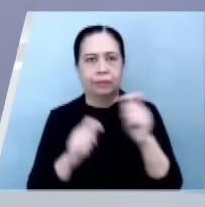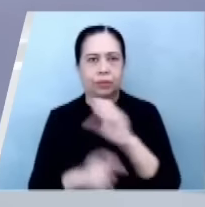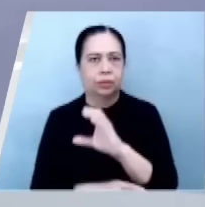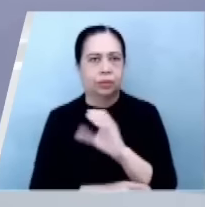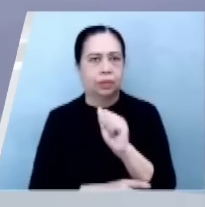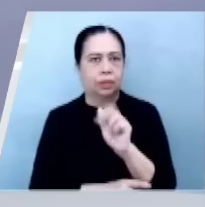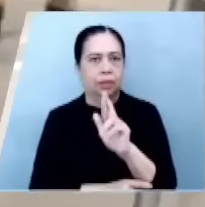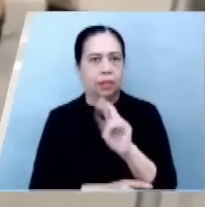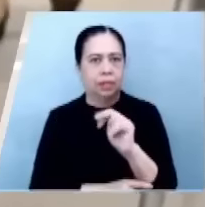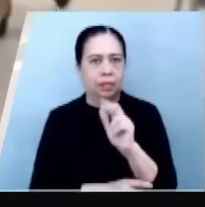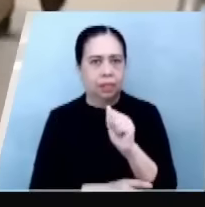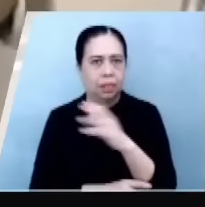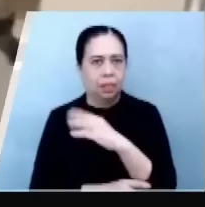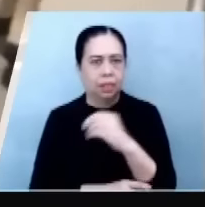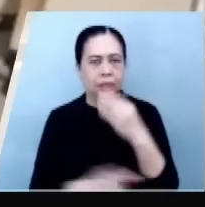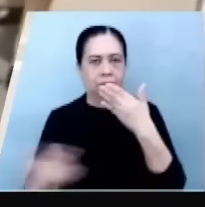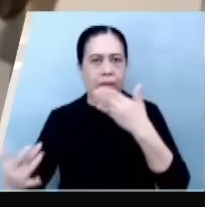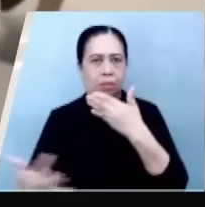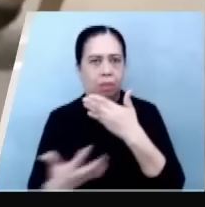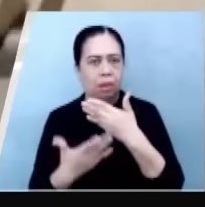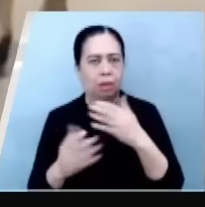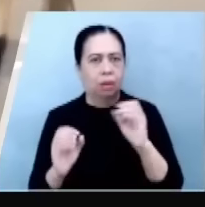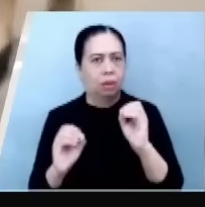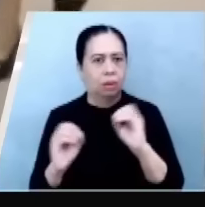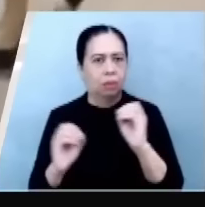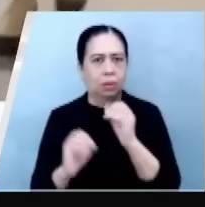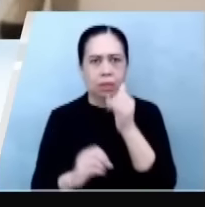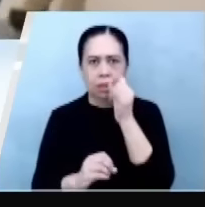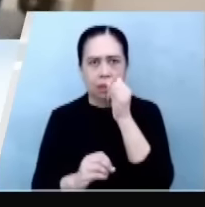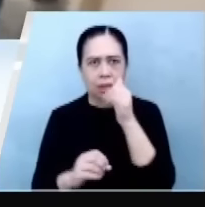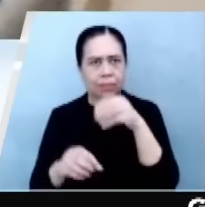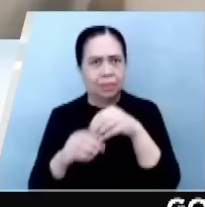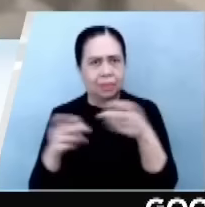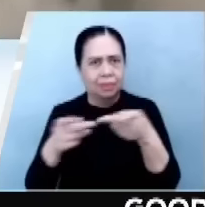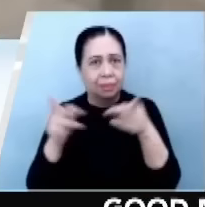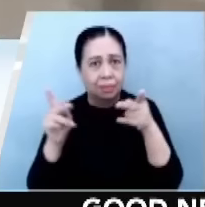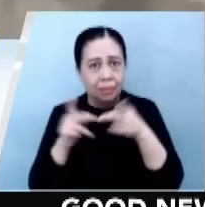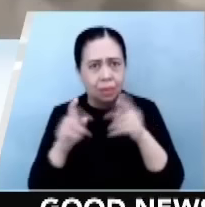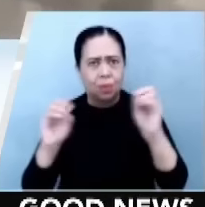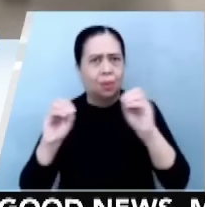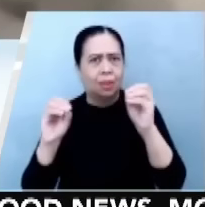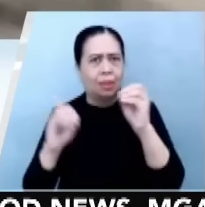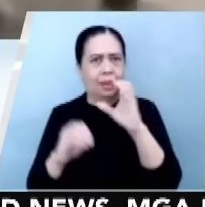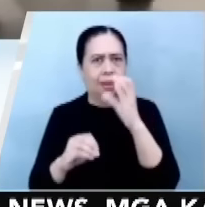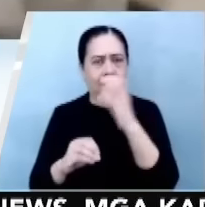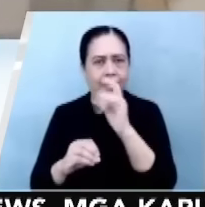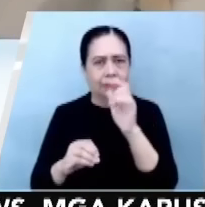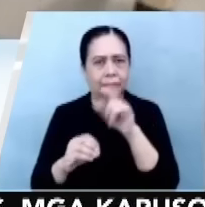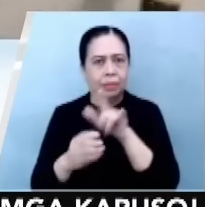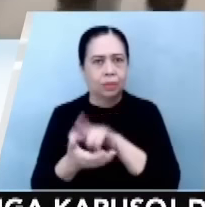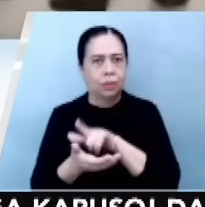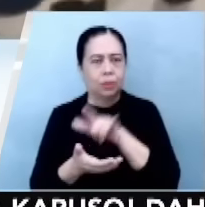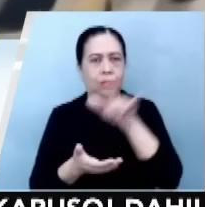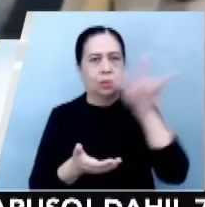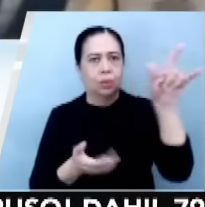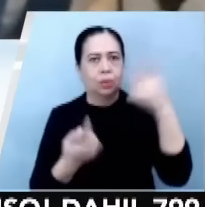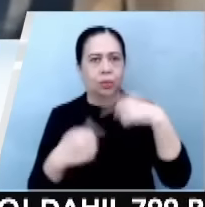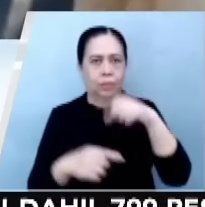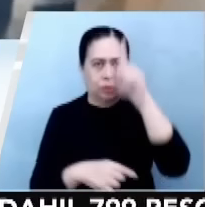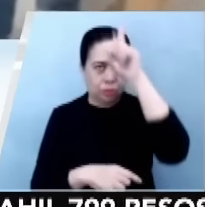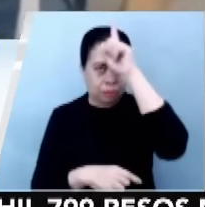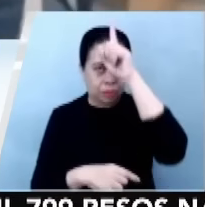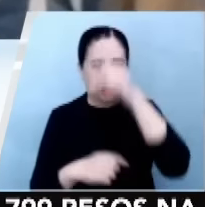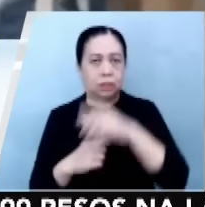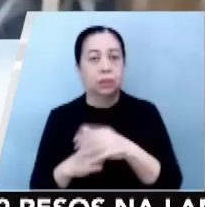Habagat. Anya, wala silang kamera sa lugar kung saan nakuna ng bise na lumipad noon papuntang Germany. Ayon